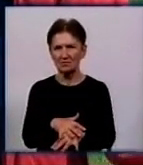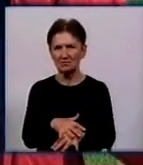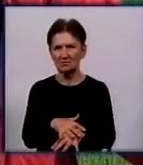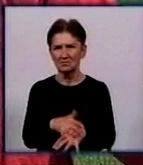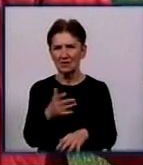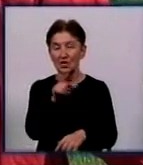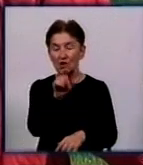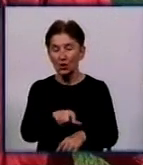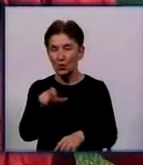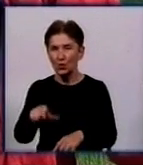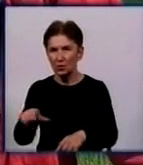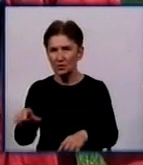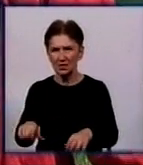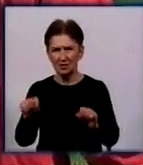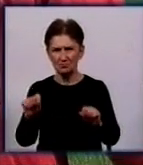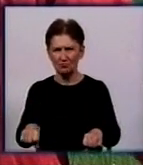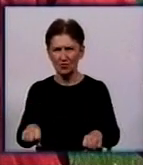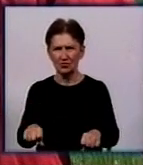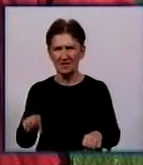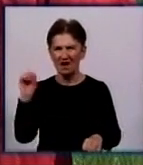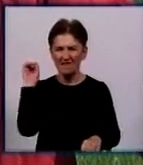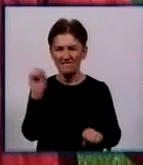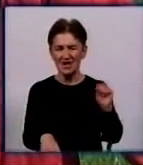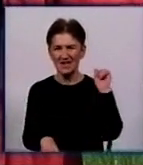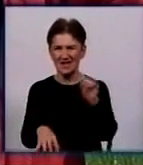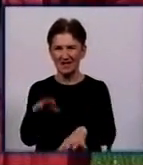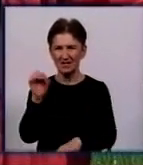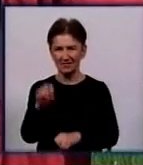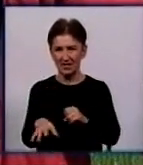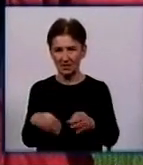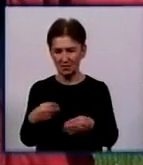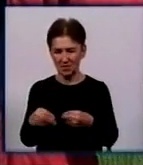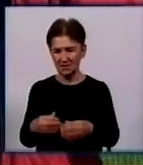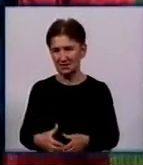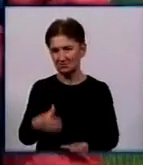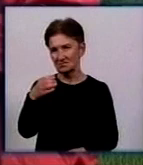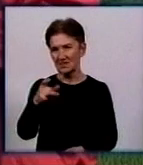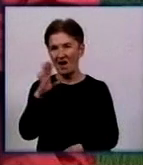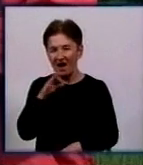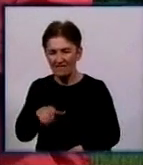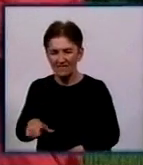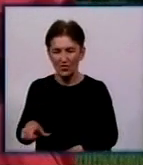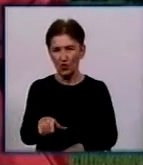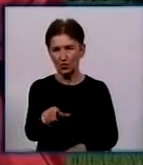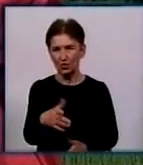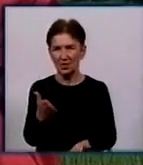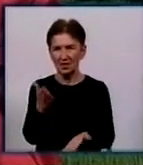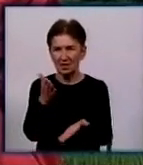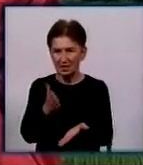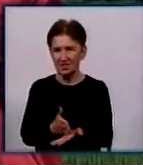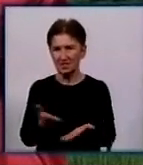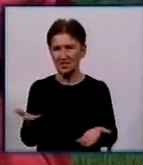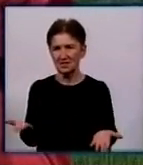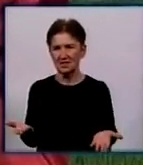люди можуть викидувати пластикові пляшки в воду. Ну, є,